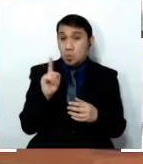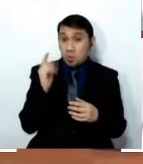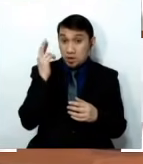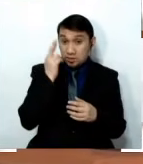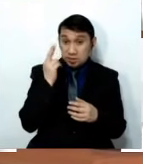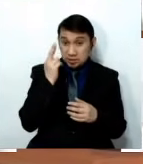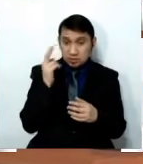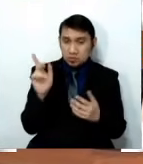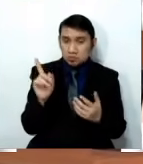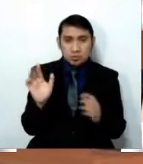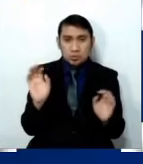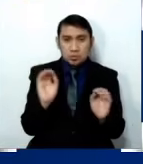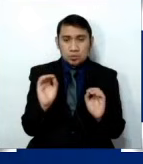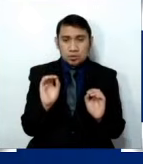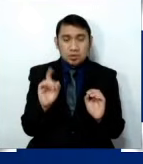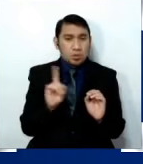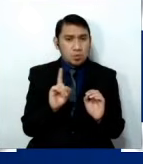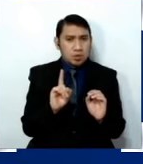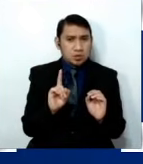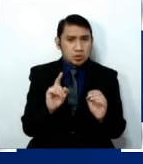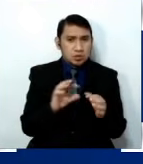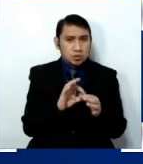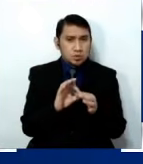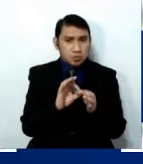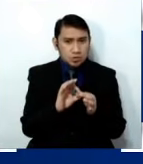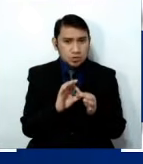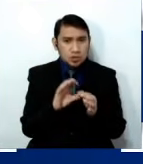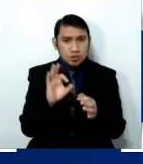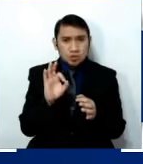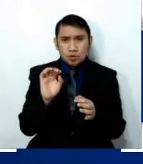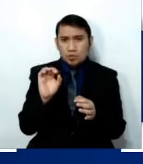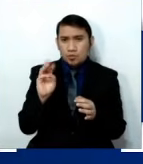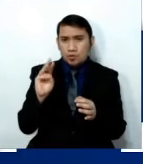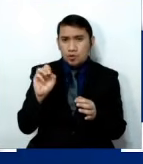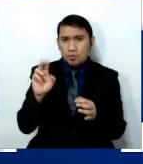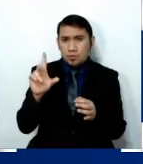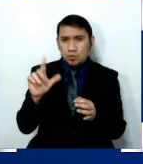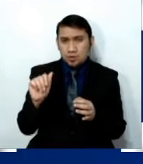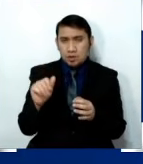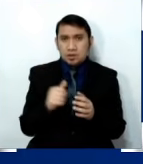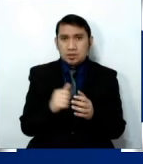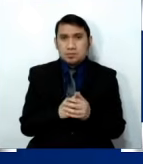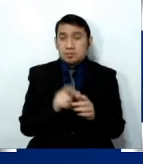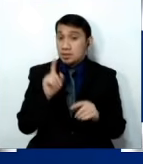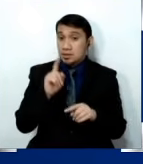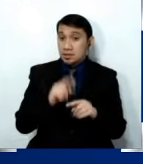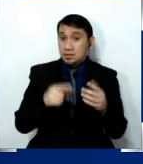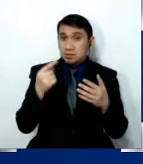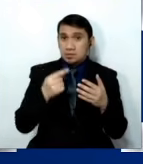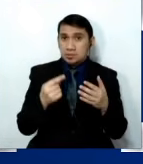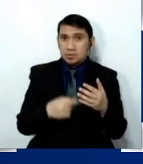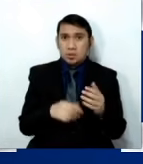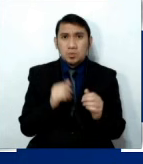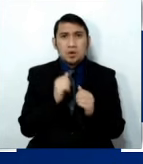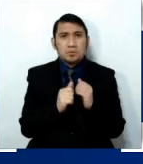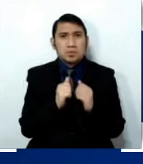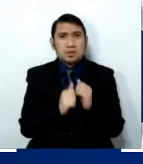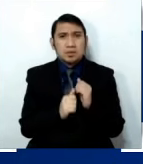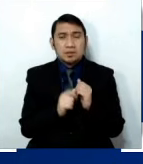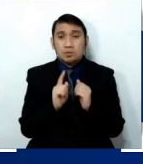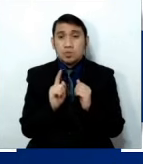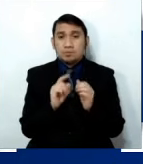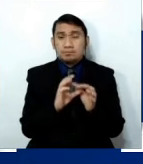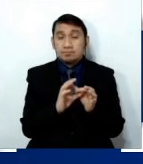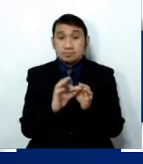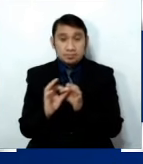iminungkahing unification formula. Kasi nga po, hindi ka pwede magdetalya, no? Pero ano po ba ito may kinalaman sa